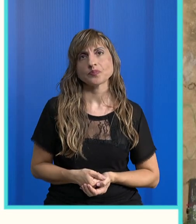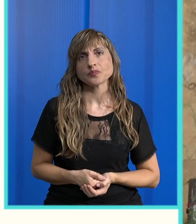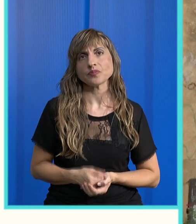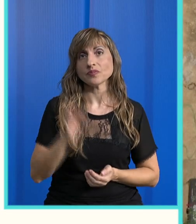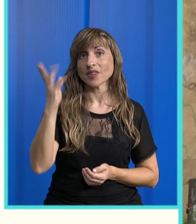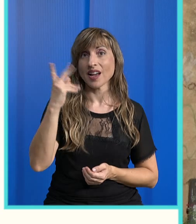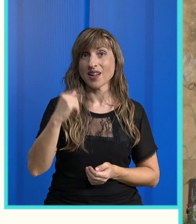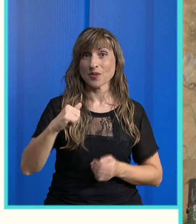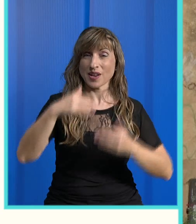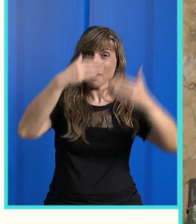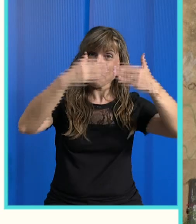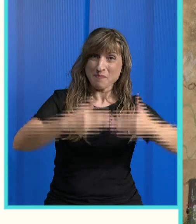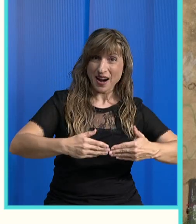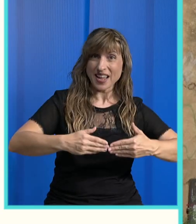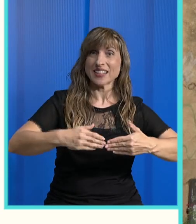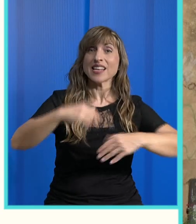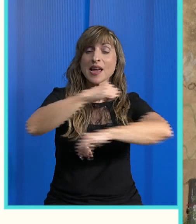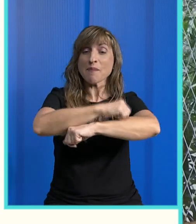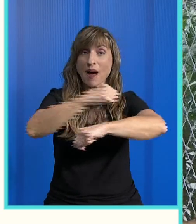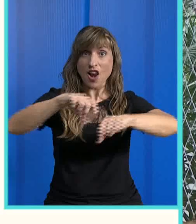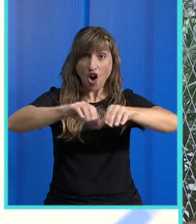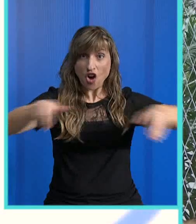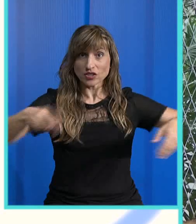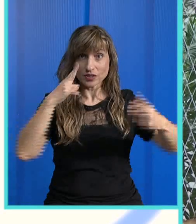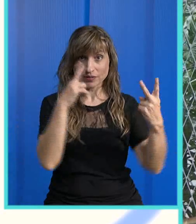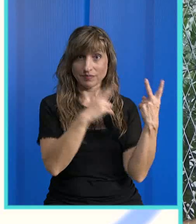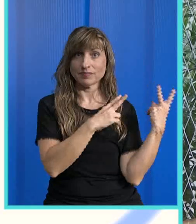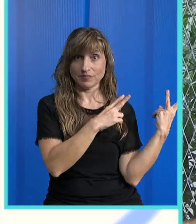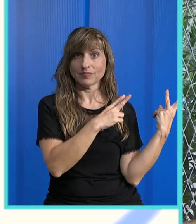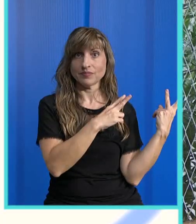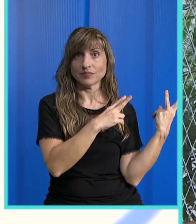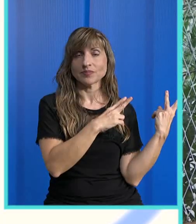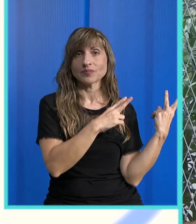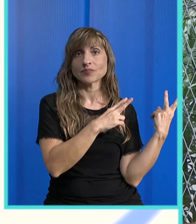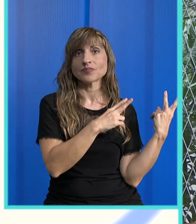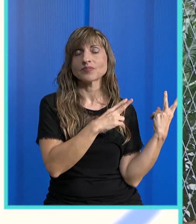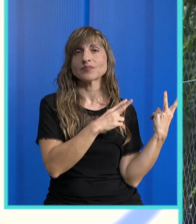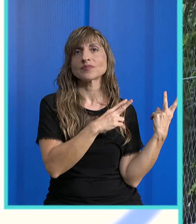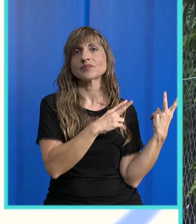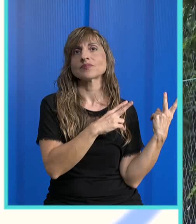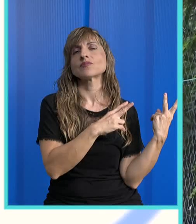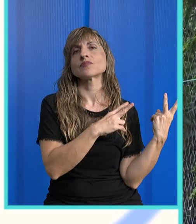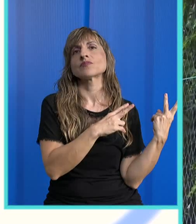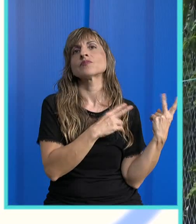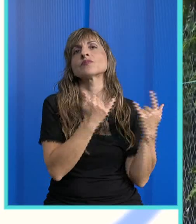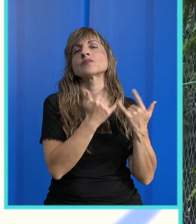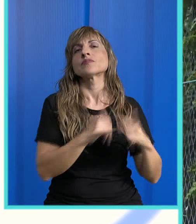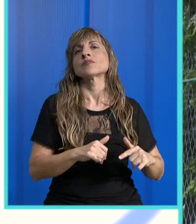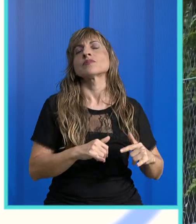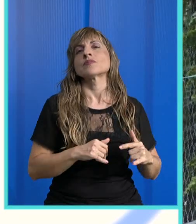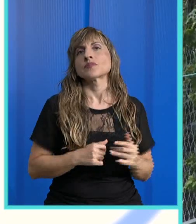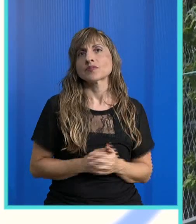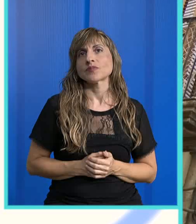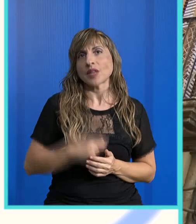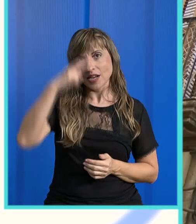Algunes parets i balcons dels veïns del dalt de la vila llueixen pancartes de tela amb lemes com pacifiquem dalt de la vila respecteu els senyals